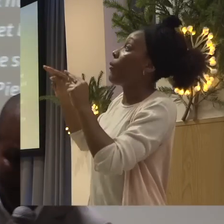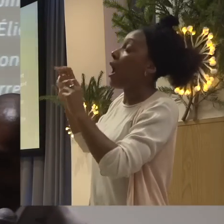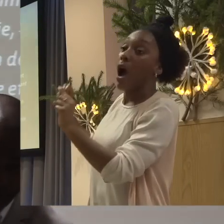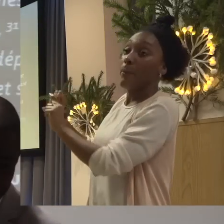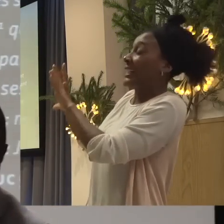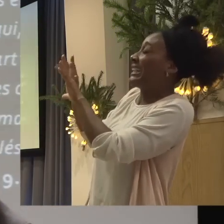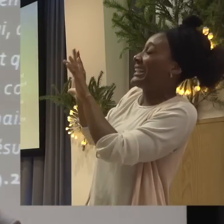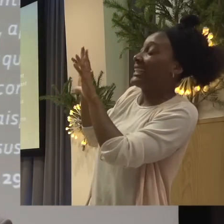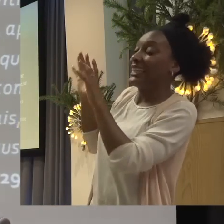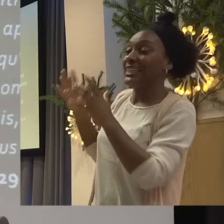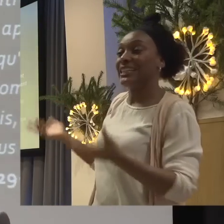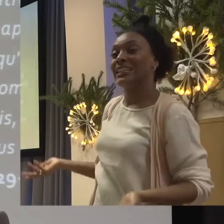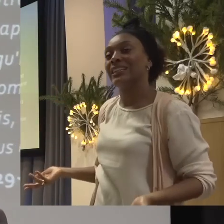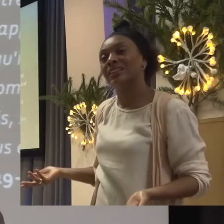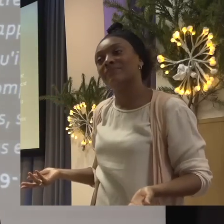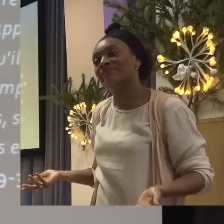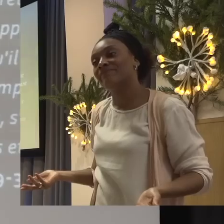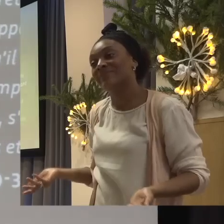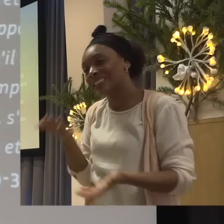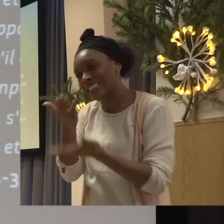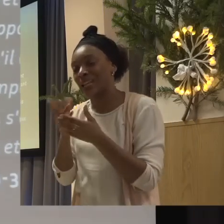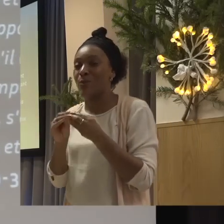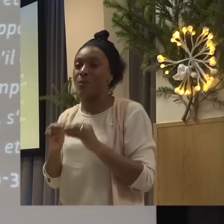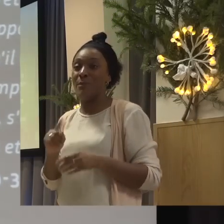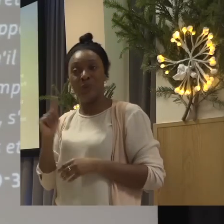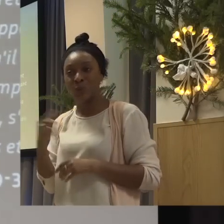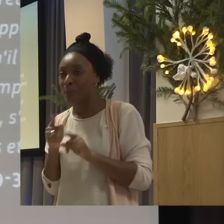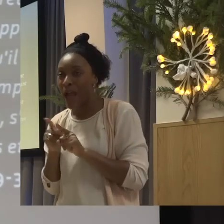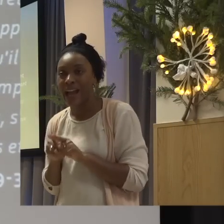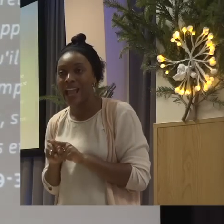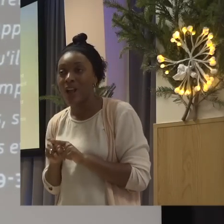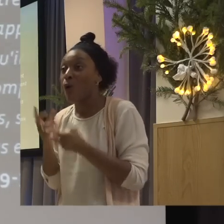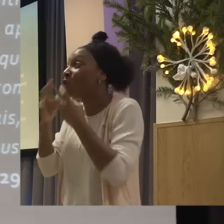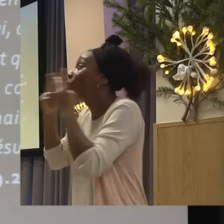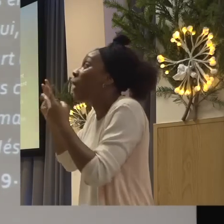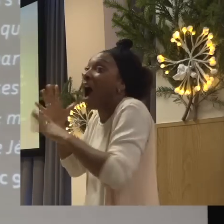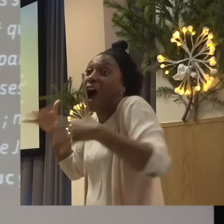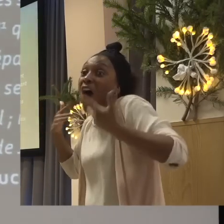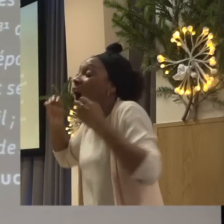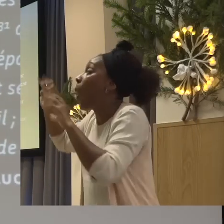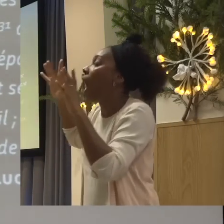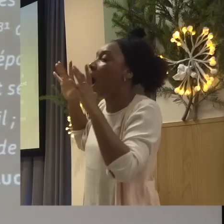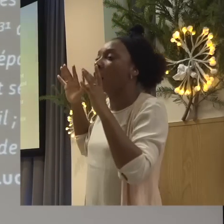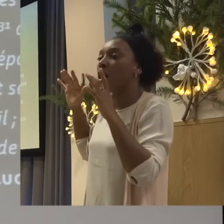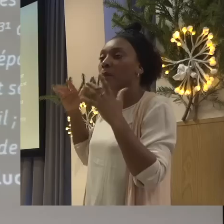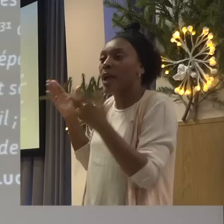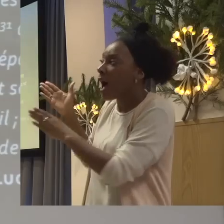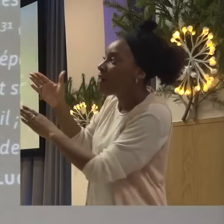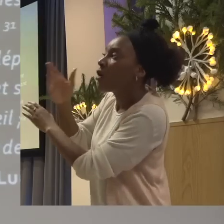l'essentiel de ce que Dieu nous propose. On veut que les miracles de Dieu. On veut que le spectaculaire. Et quand il a